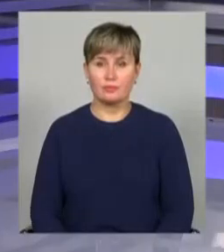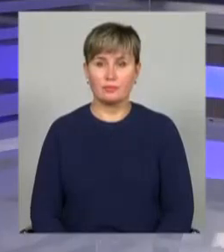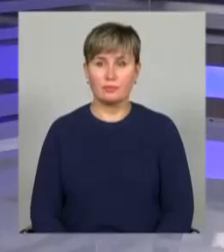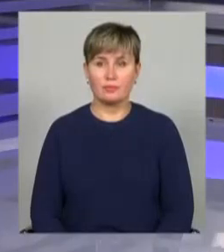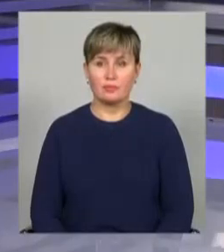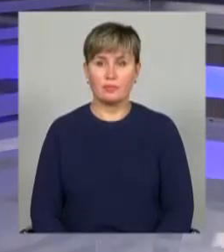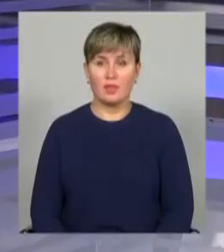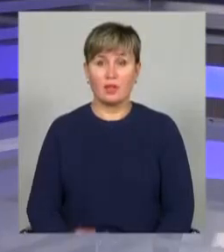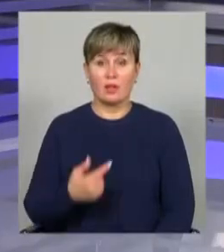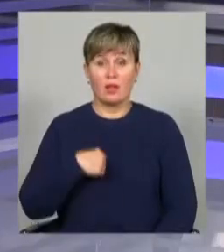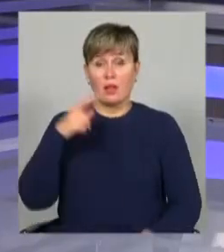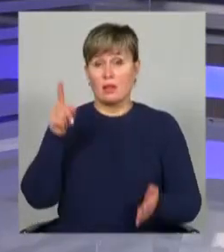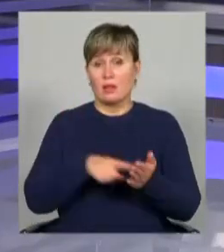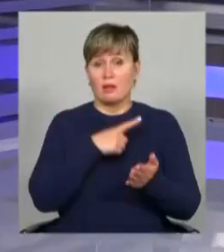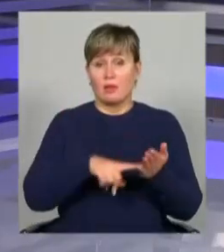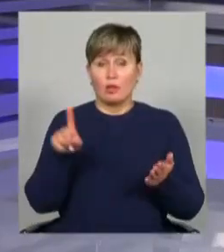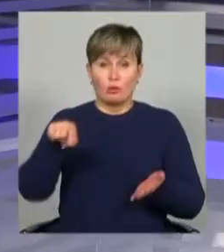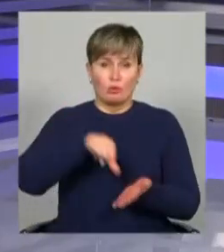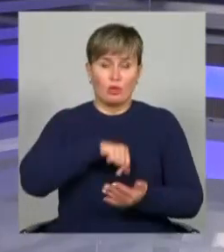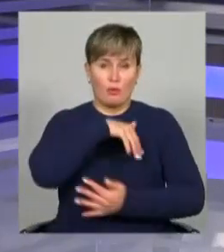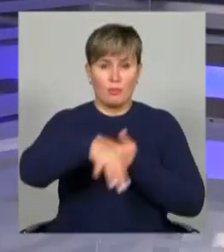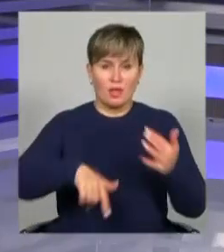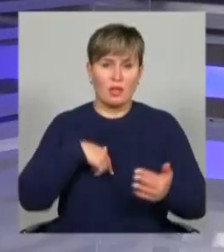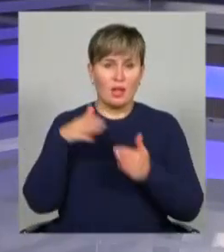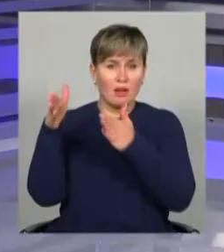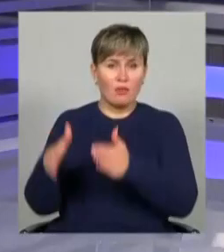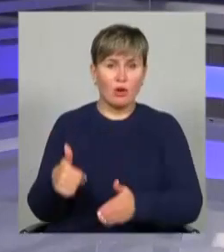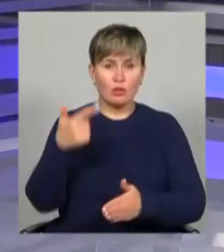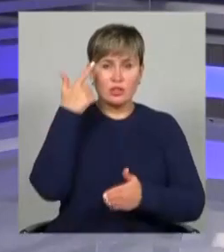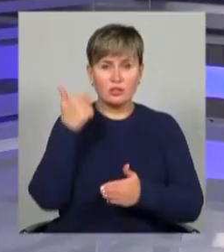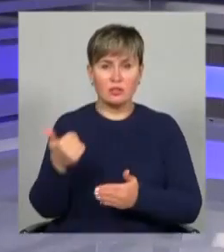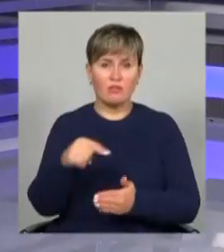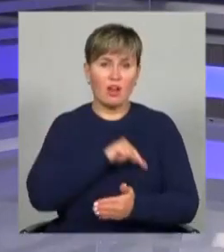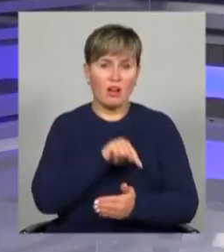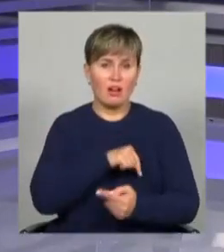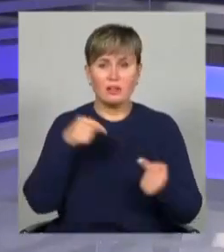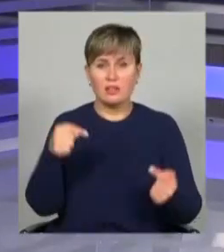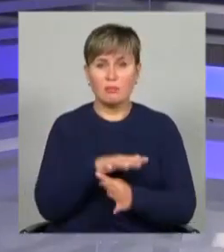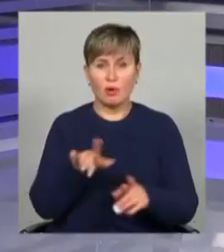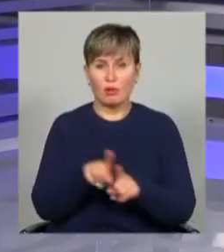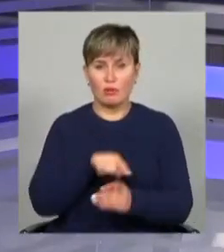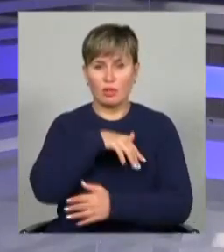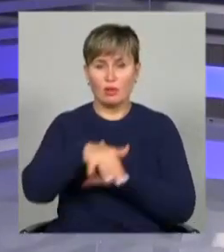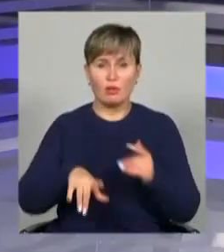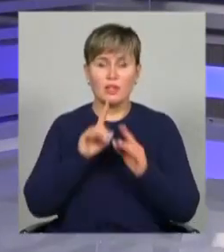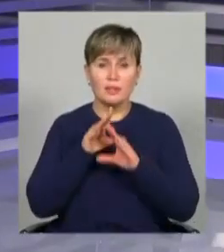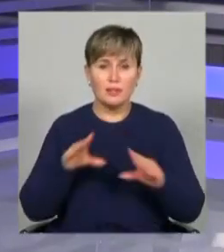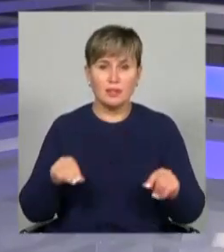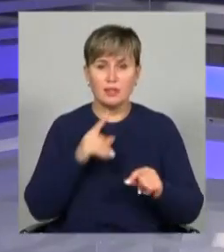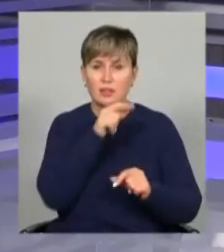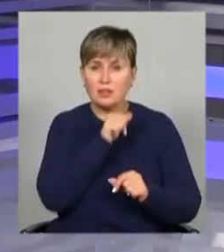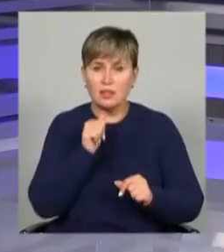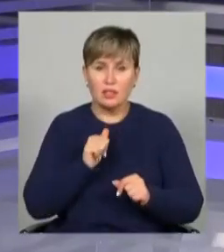Я просто не верю, что он участвовал в митинге. Я его хорошо знаю. Не в его характере делать такие поступки. Он очень тихий и скрытый